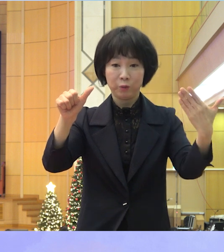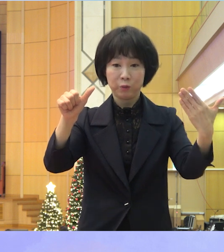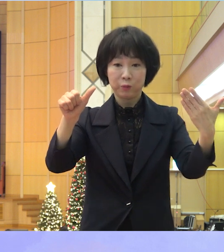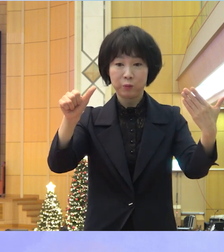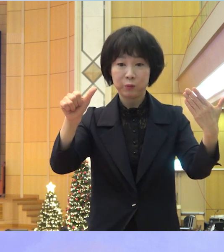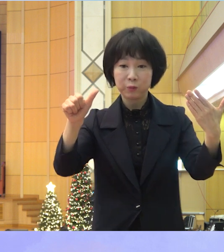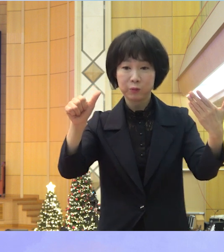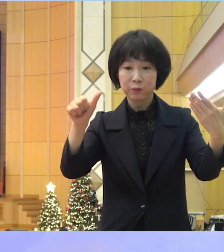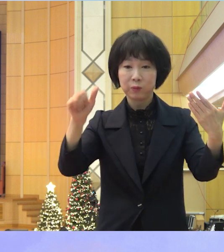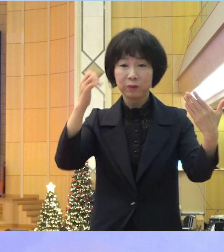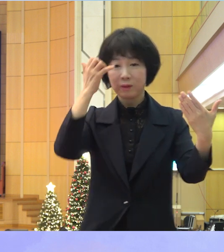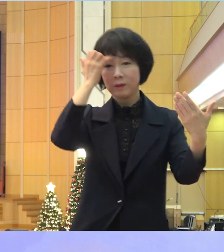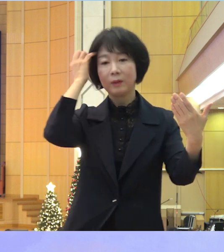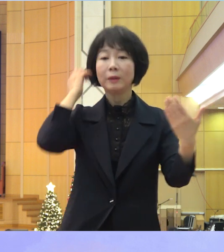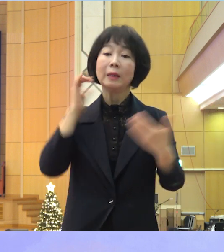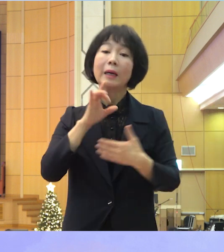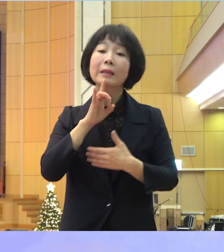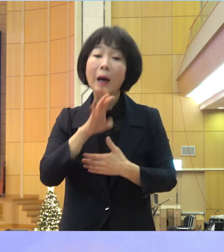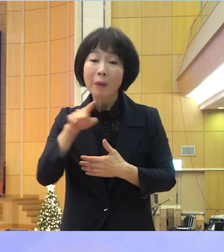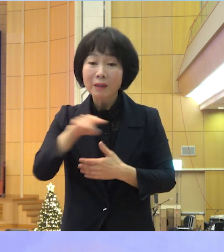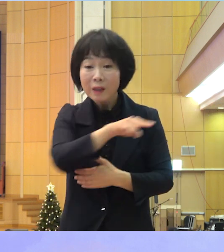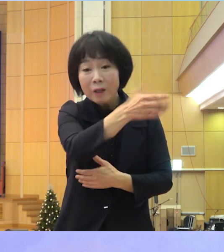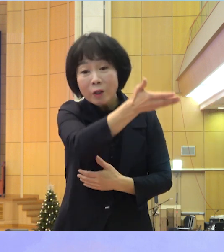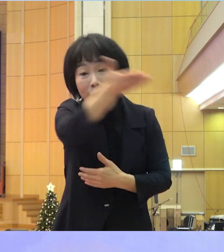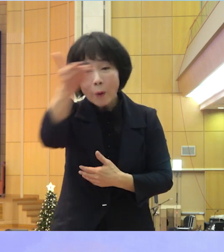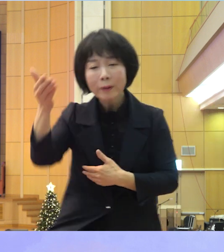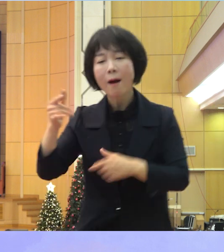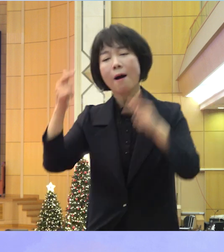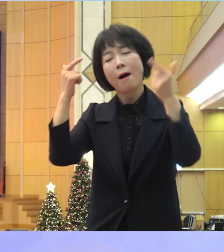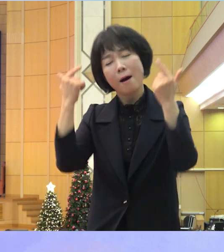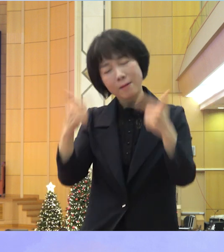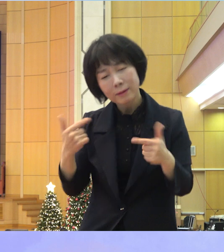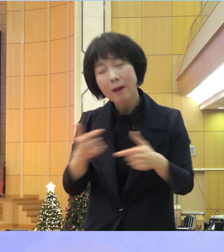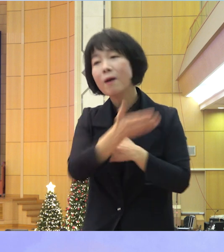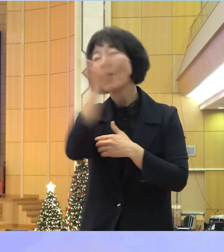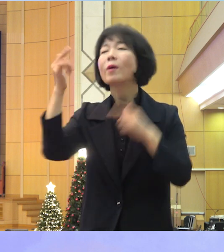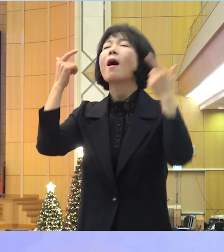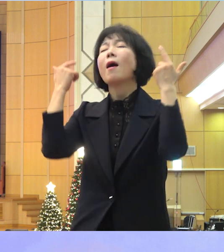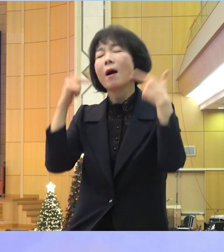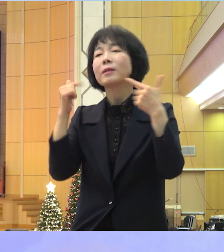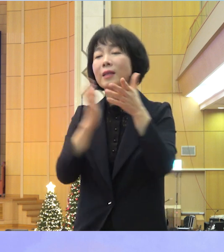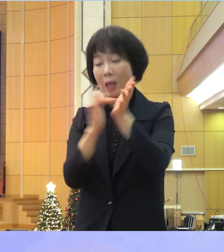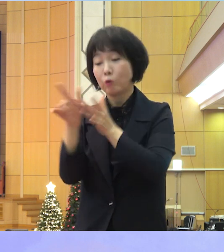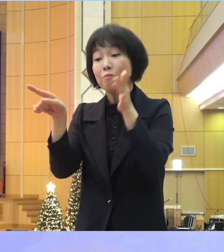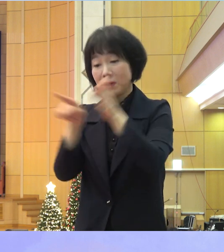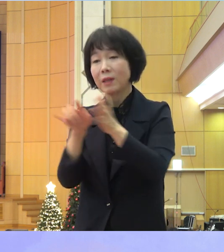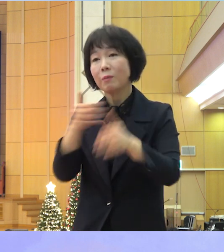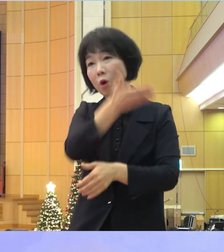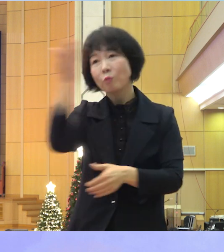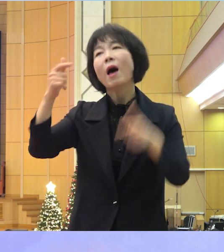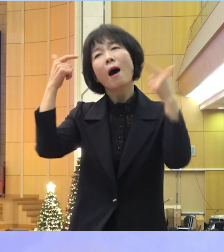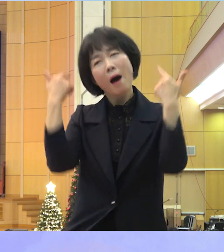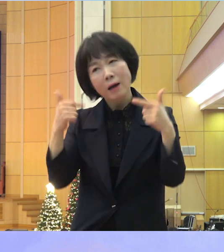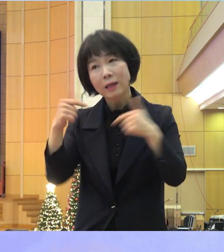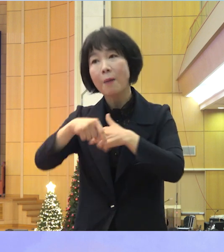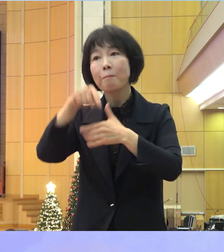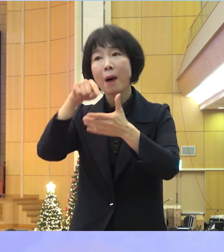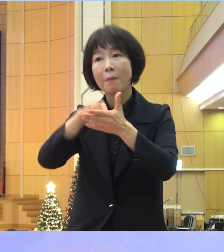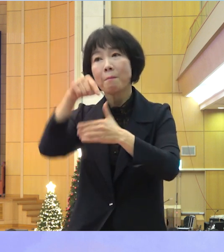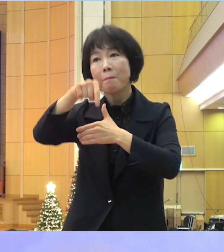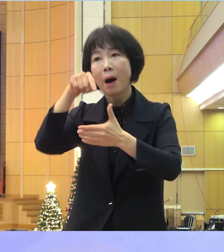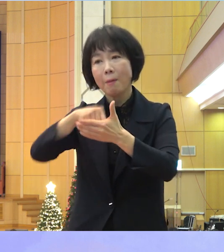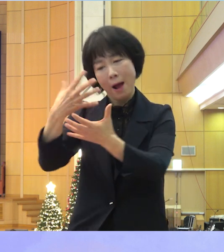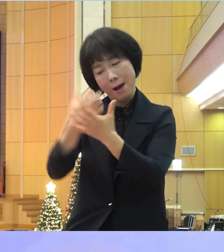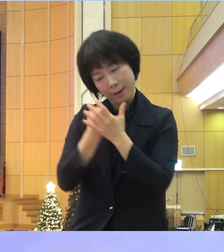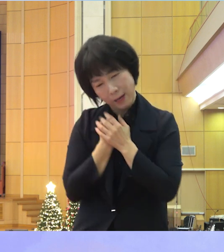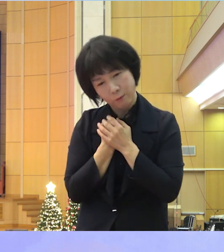신명기 5장 29절 270페이지 보니까 다만 그들이 항상 이 같은 마음을 품어, 예수 믿는 사람은 항상 이 같은 마음을